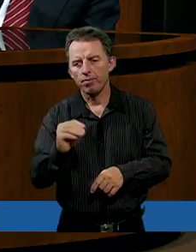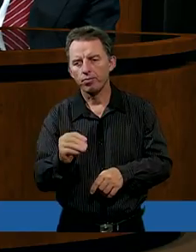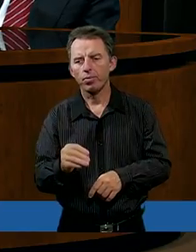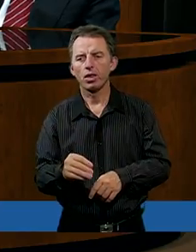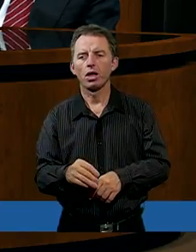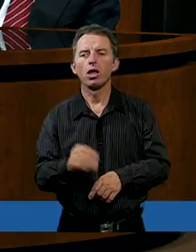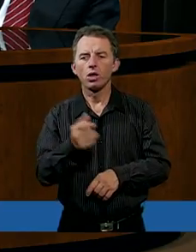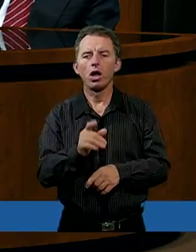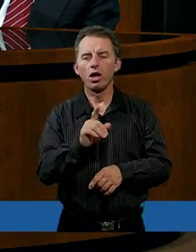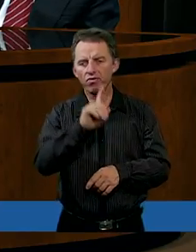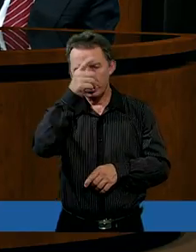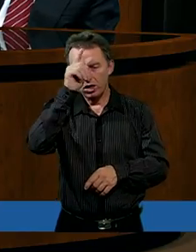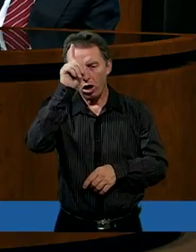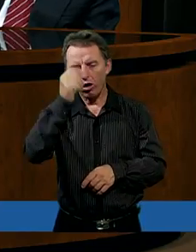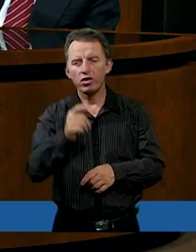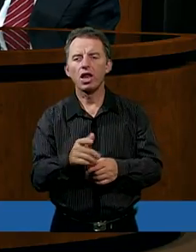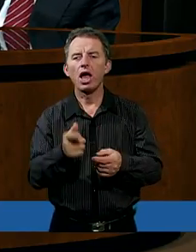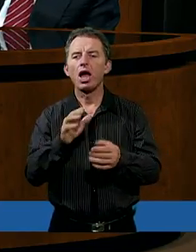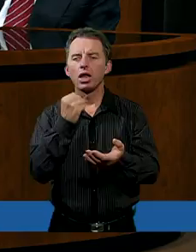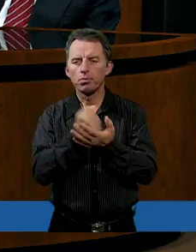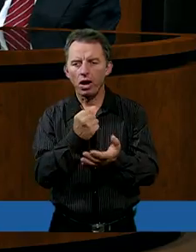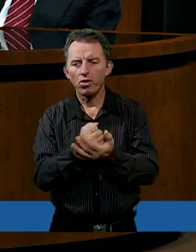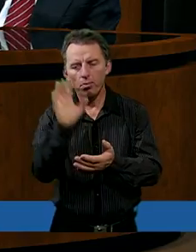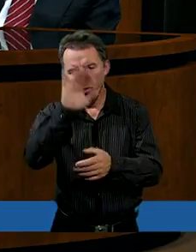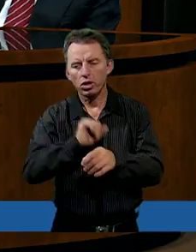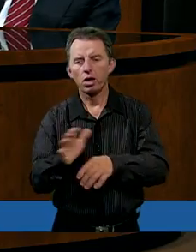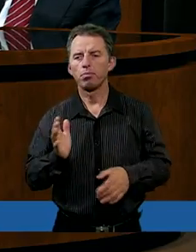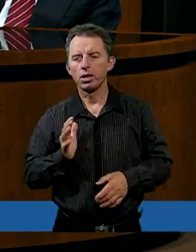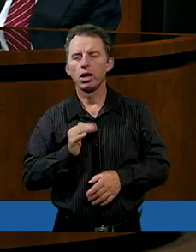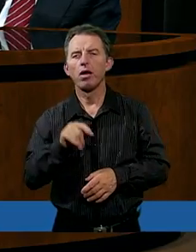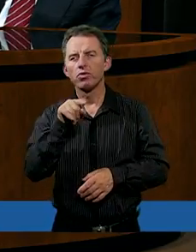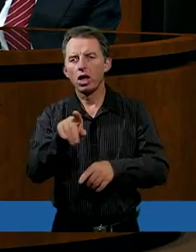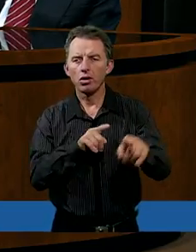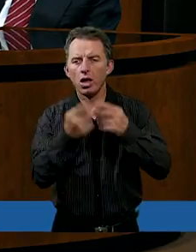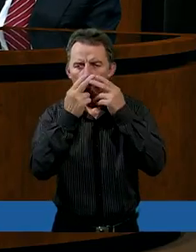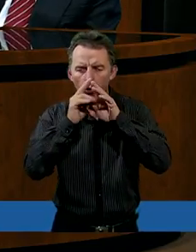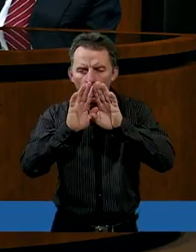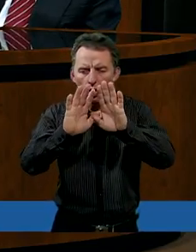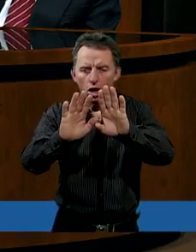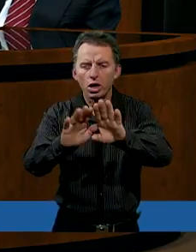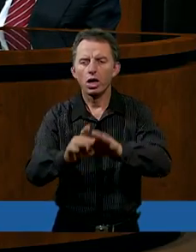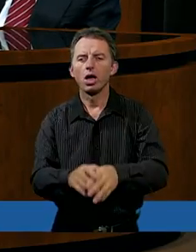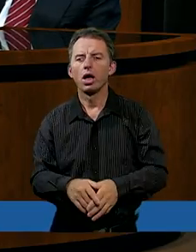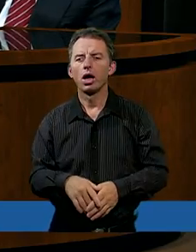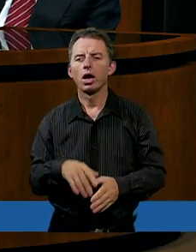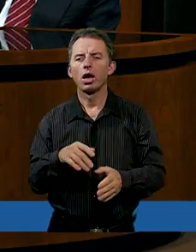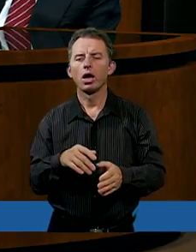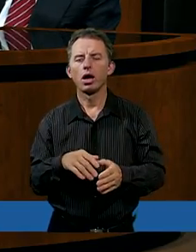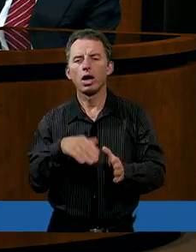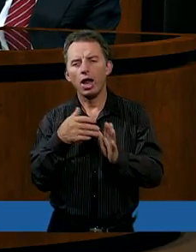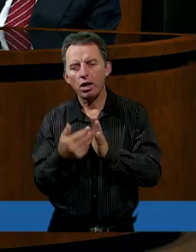taka fizjologiczna kwestia i ból jest bezpieczny w tym znaczeniu, że pokazuje granice